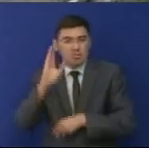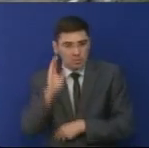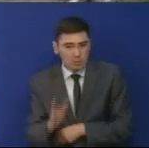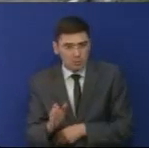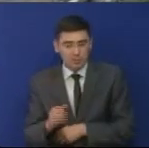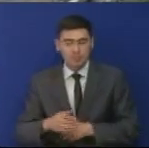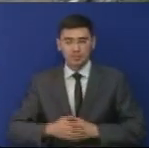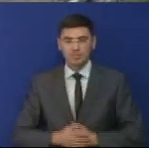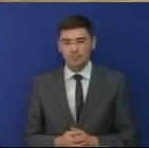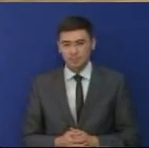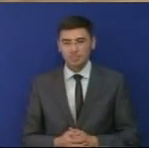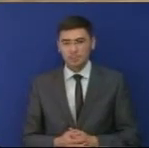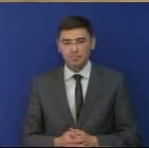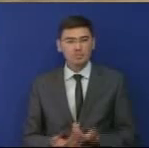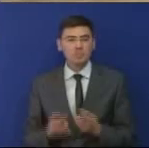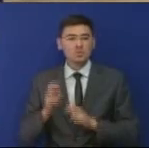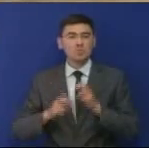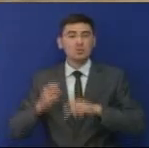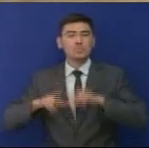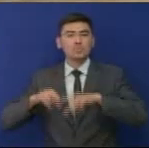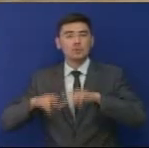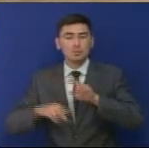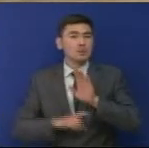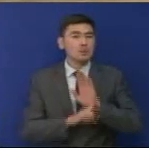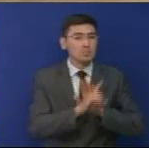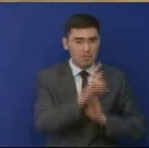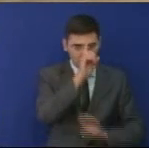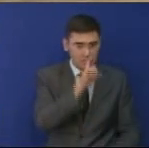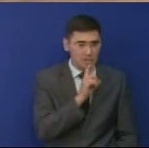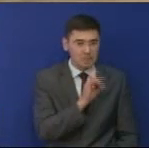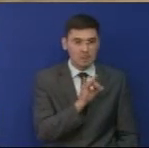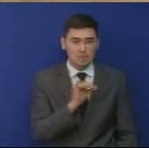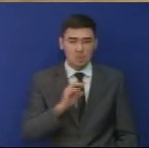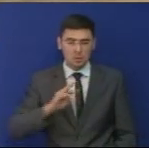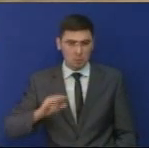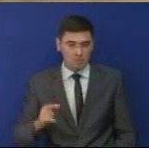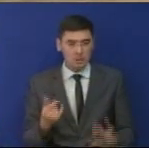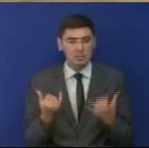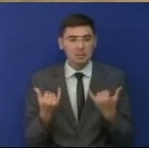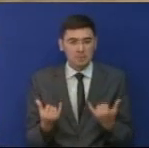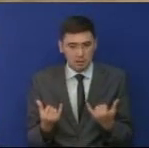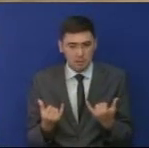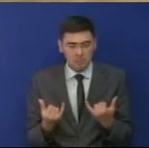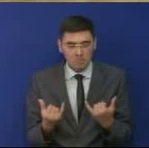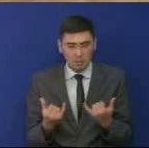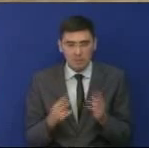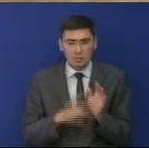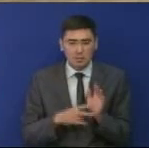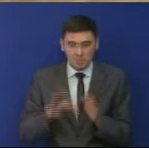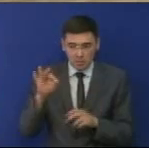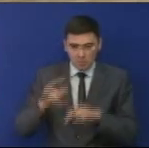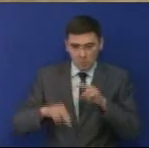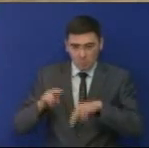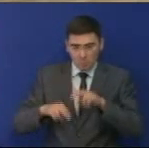разные масличные культуры. Строительство начали мы в июле месяце. На сегодняшний день мы уже закончили